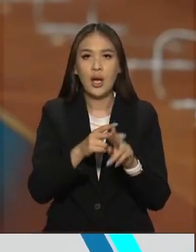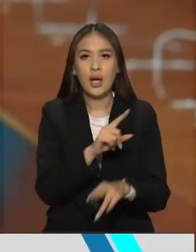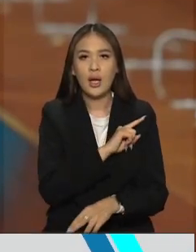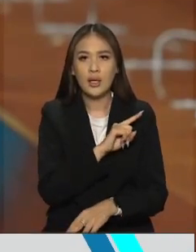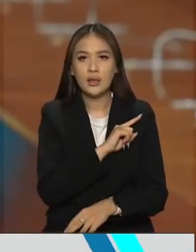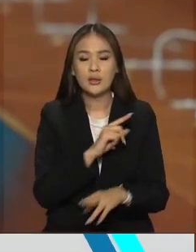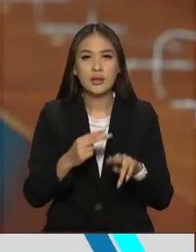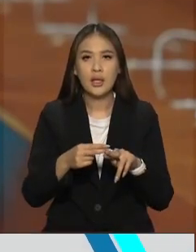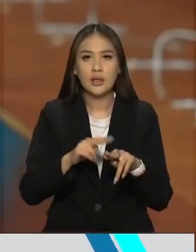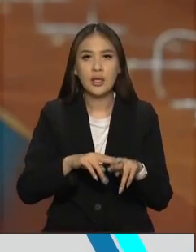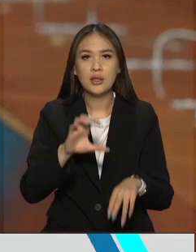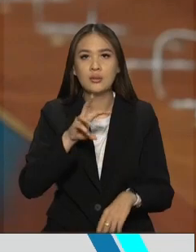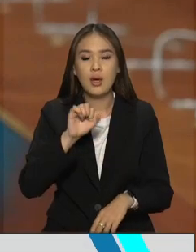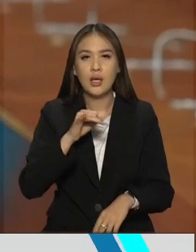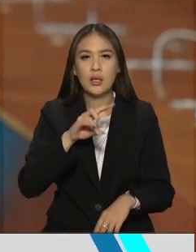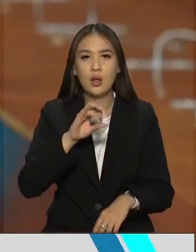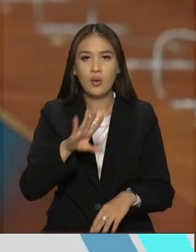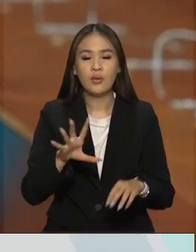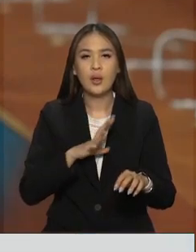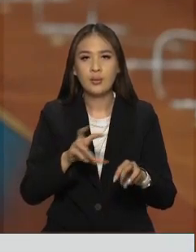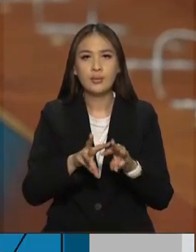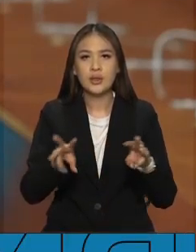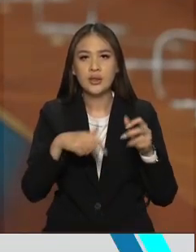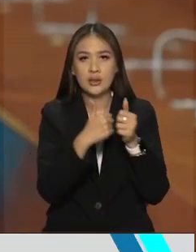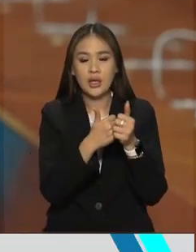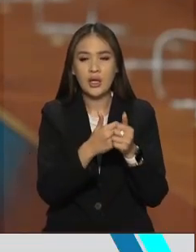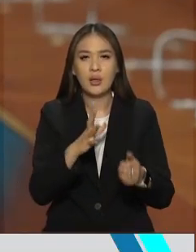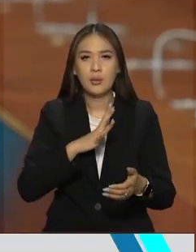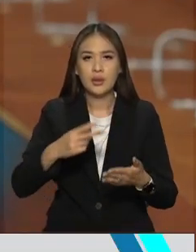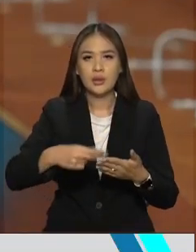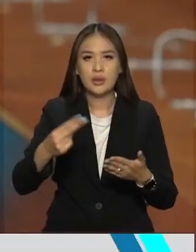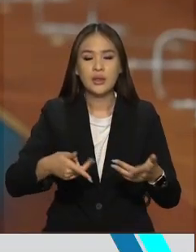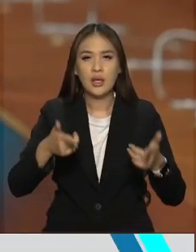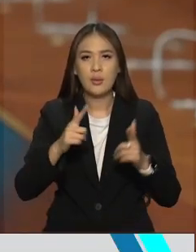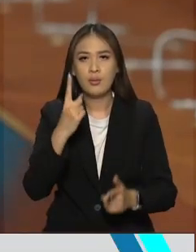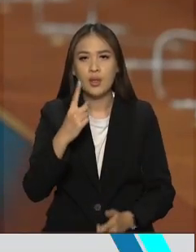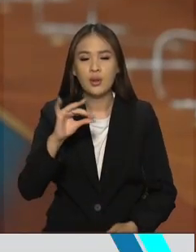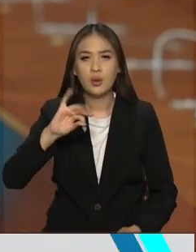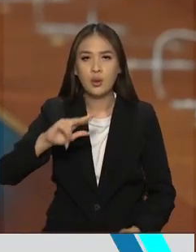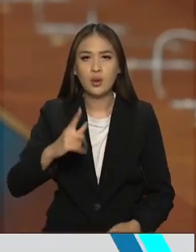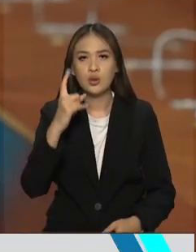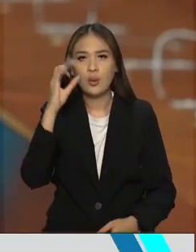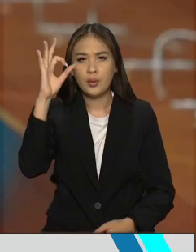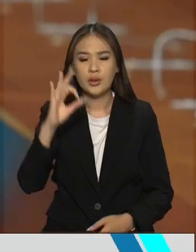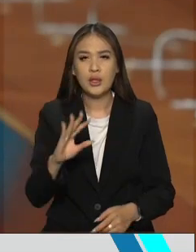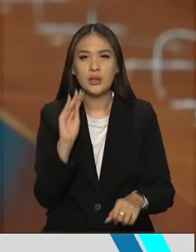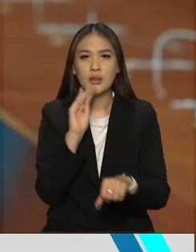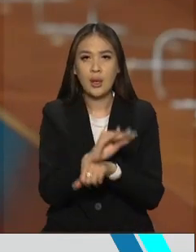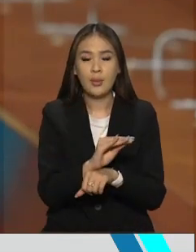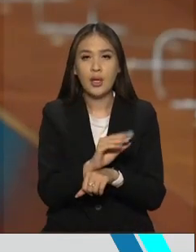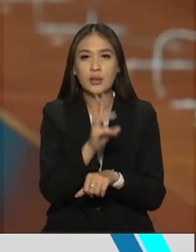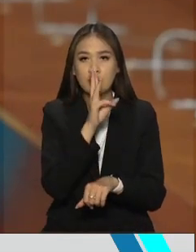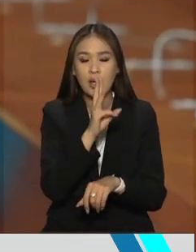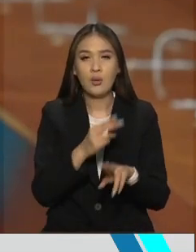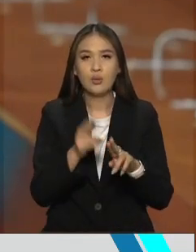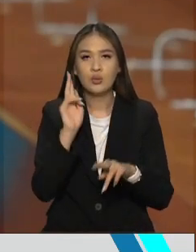премьер-министр Алихан Исмаилов подписал постановление согласно которому с 1 июля стопроцентную надбавку к заработной плате будут